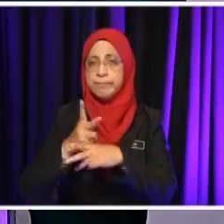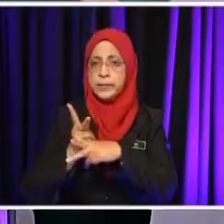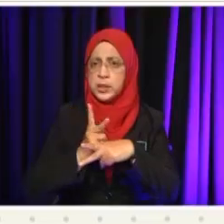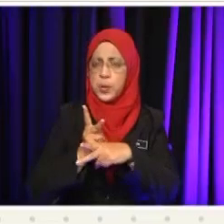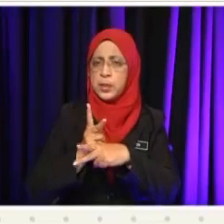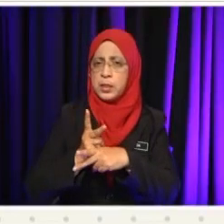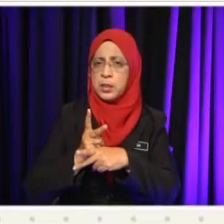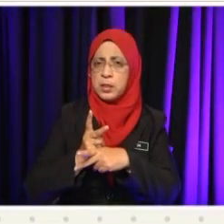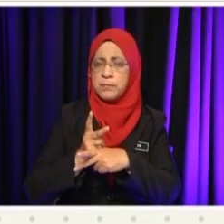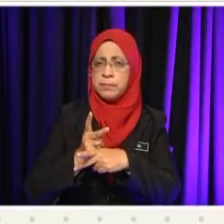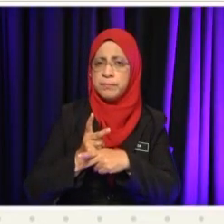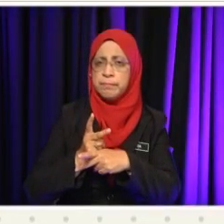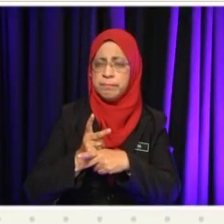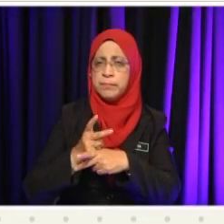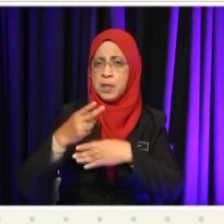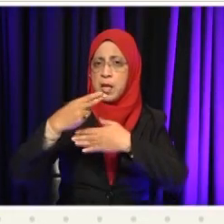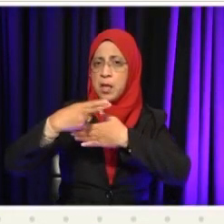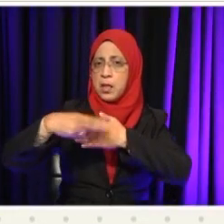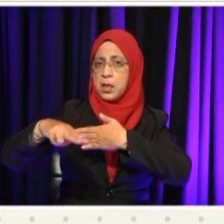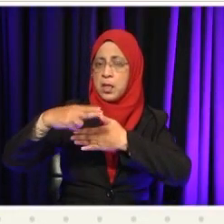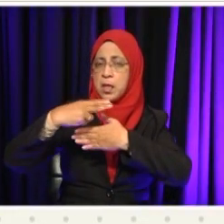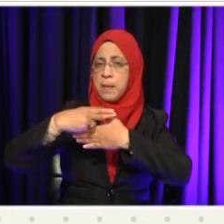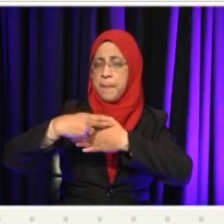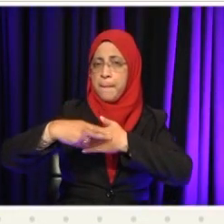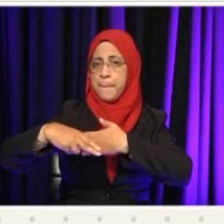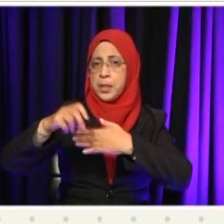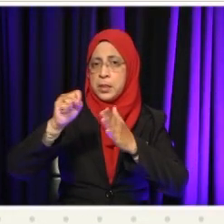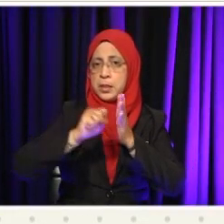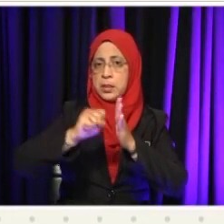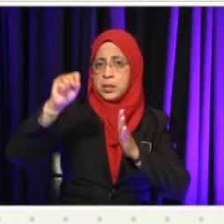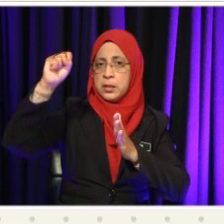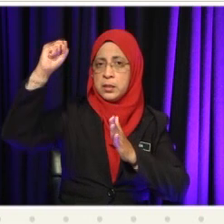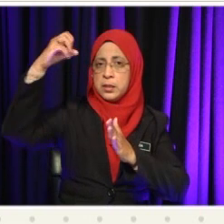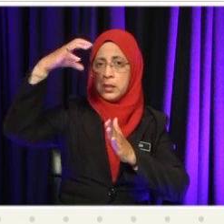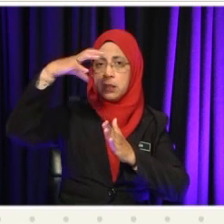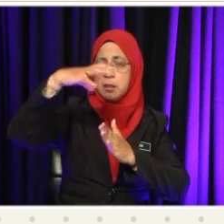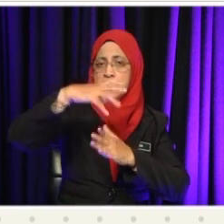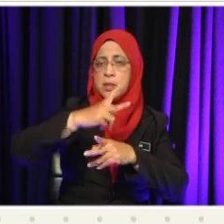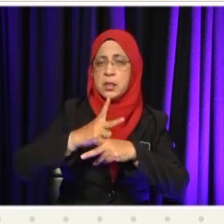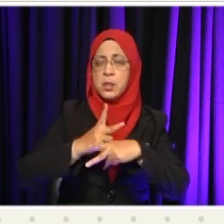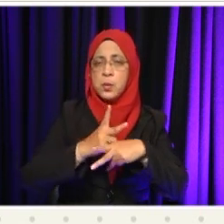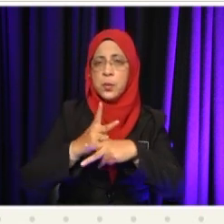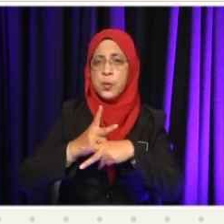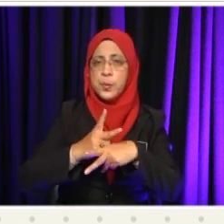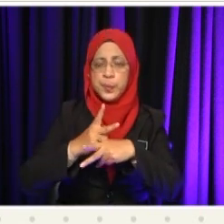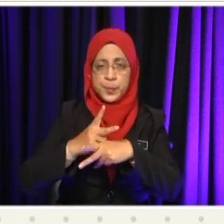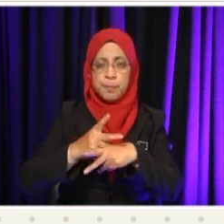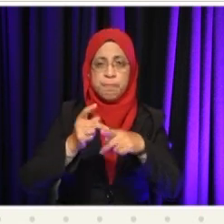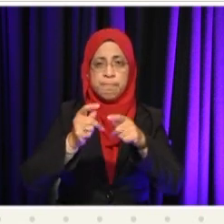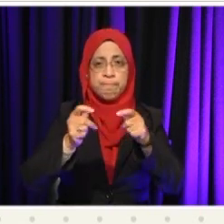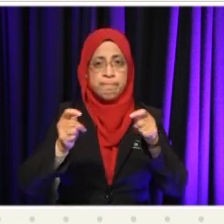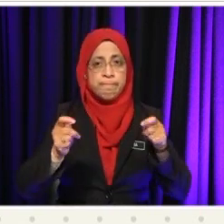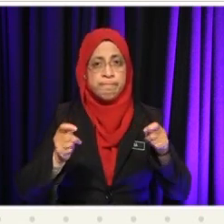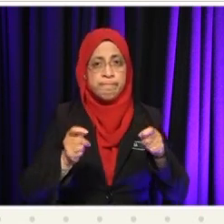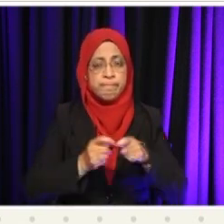antara maklumat yang dihantar ke kepada segmen kawalannya adalah posisi satelit